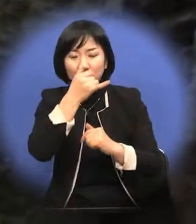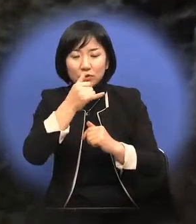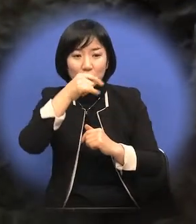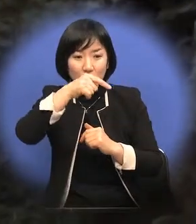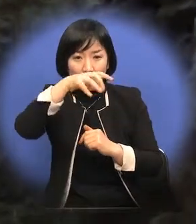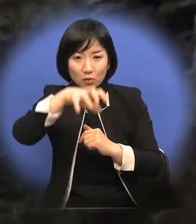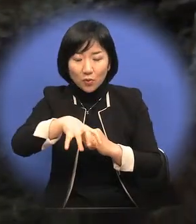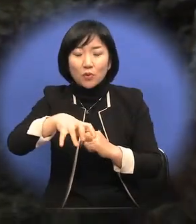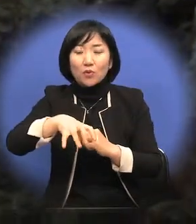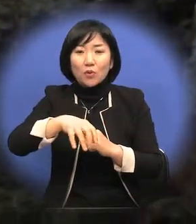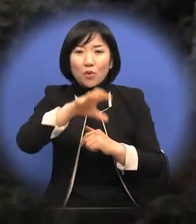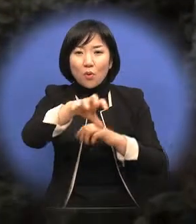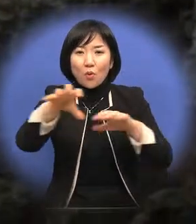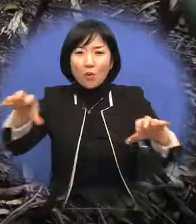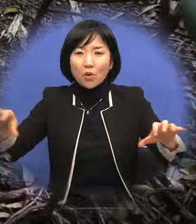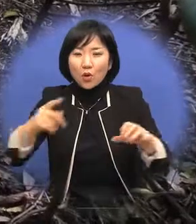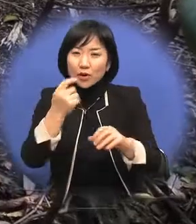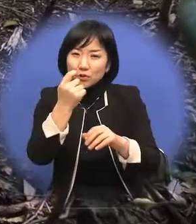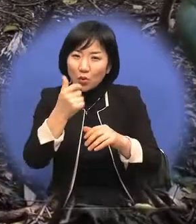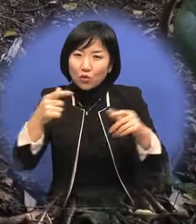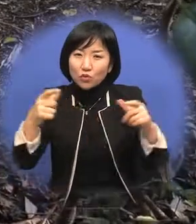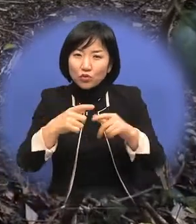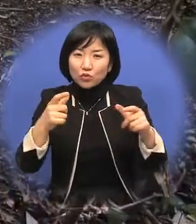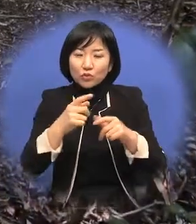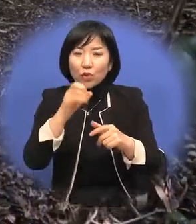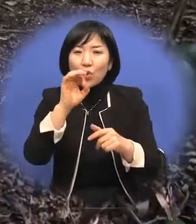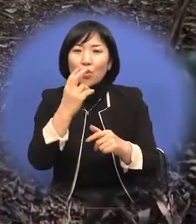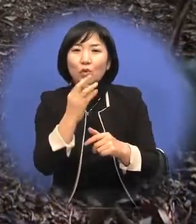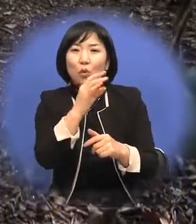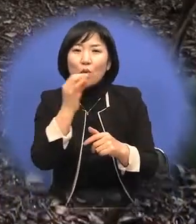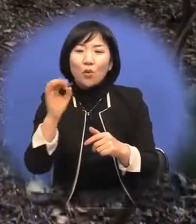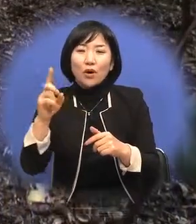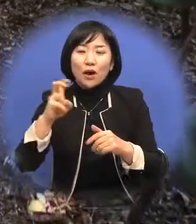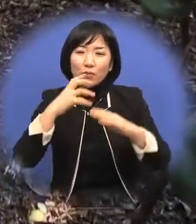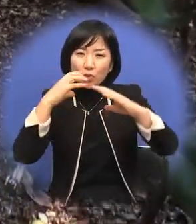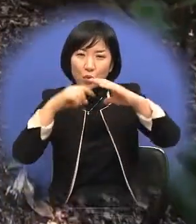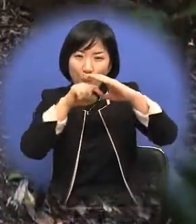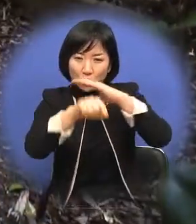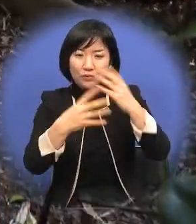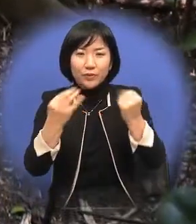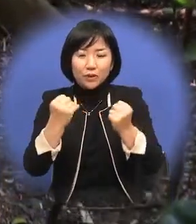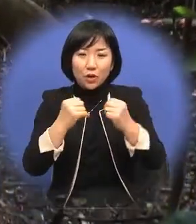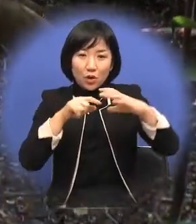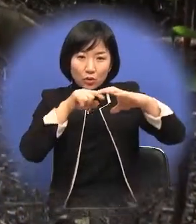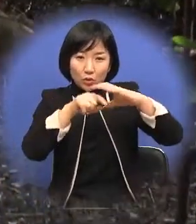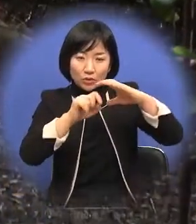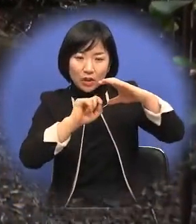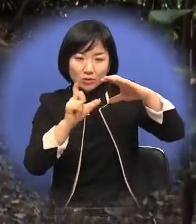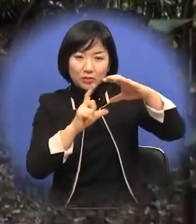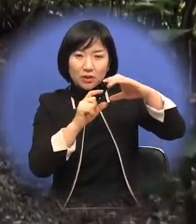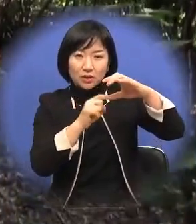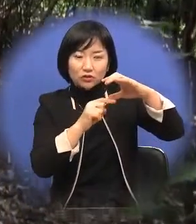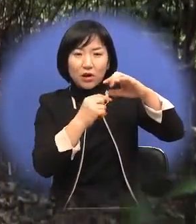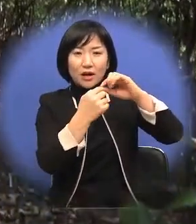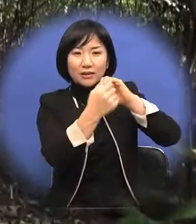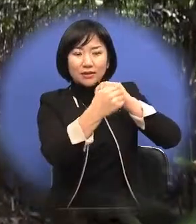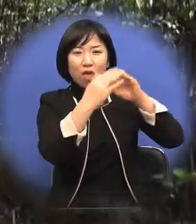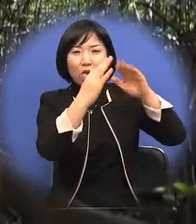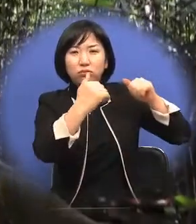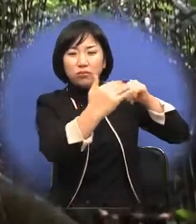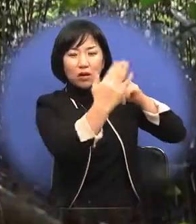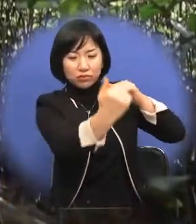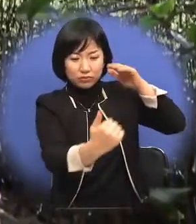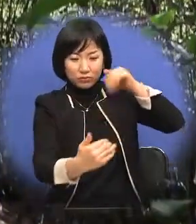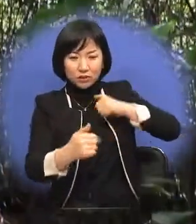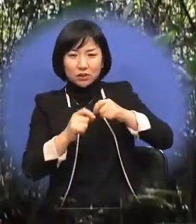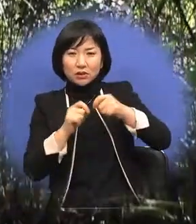또한 선을 곧자왈 곳곳에는 소규모 용암동굴이 많습니다. 동굴은 대부분 입구와 끝이 무너져